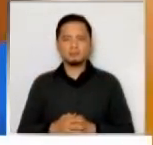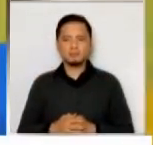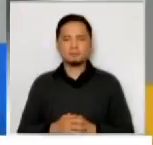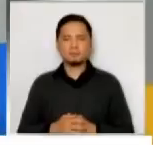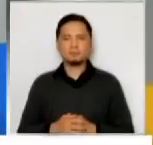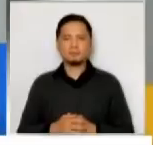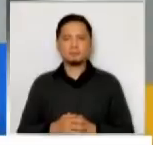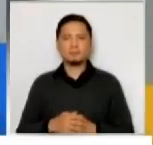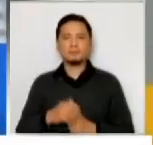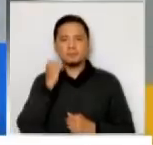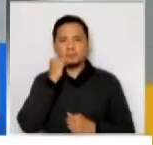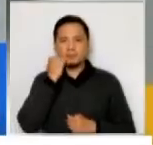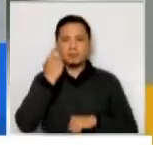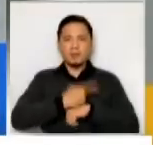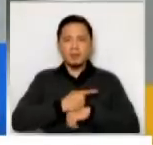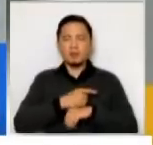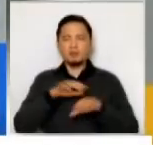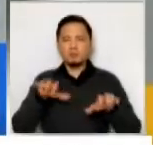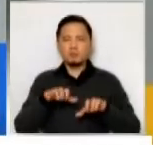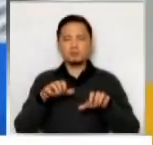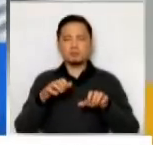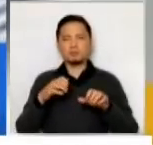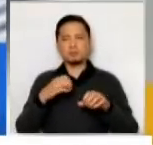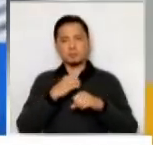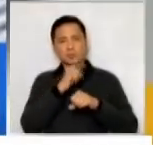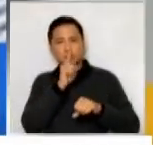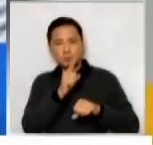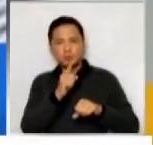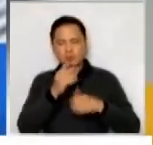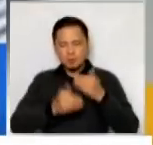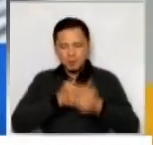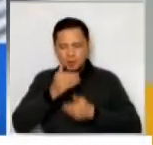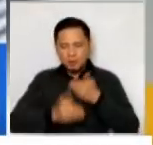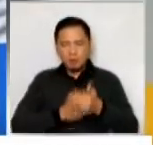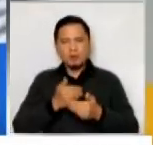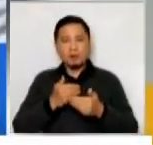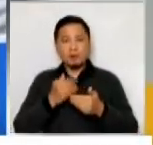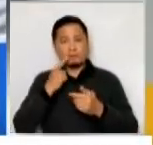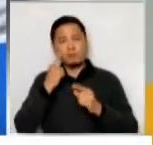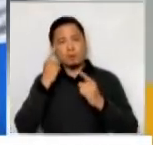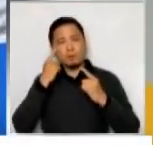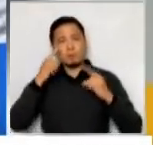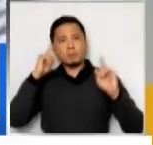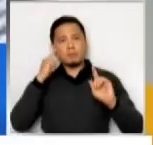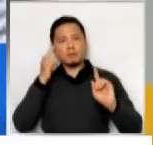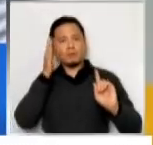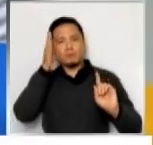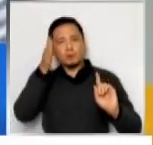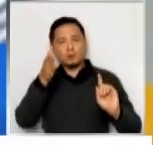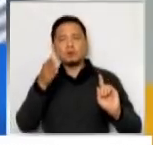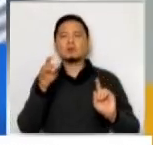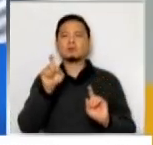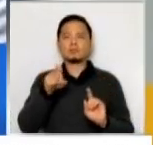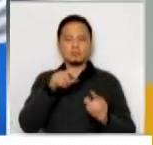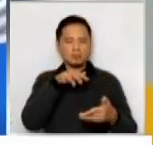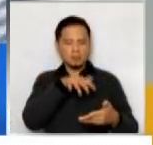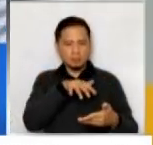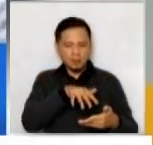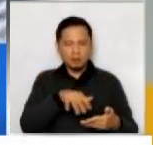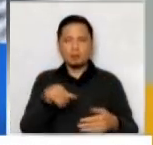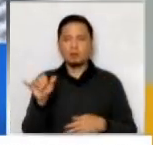araw. Time management po yung kailangan mong gawin. Mag-focus ka sa pag-aaral mo, at the same time kailangan mo din mag-training para